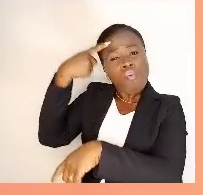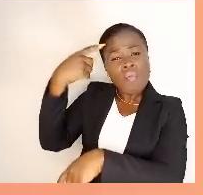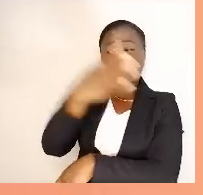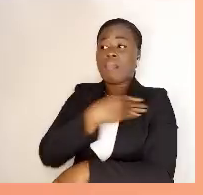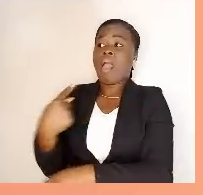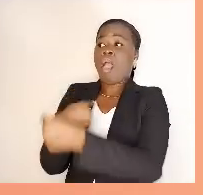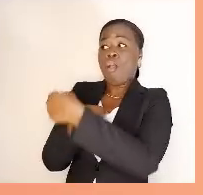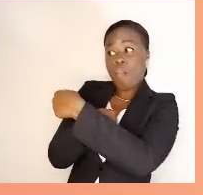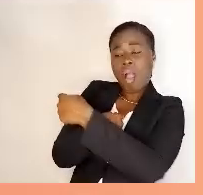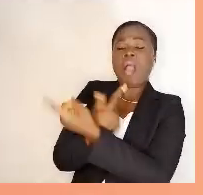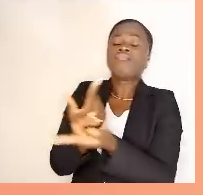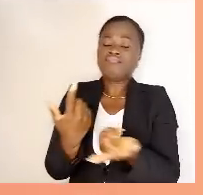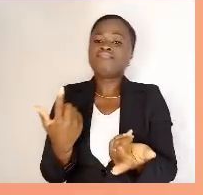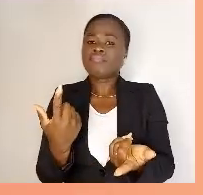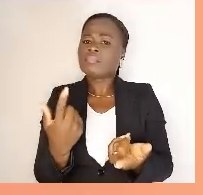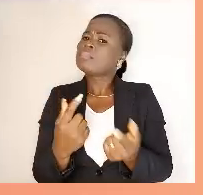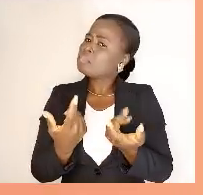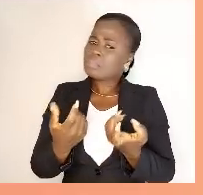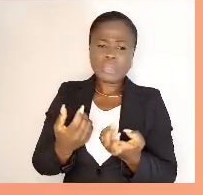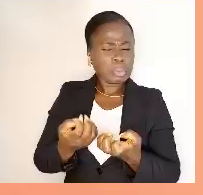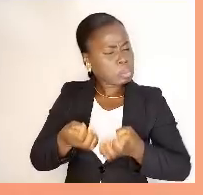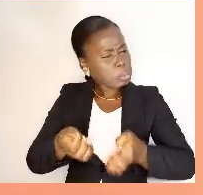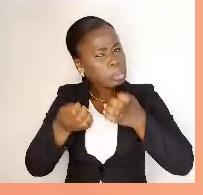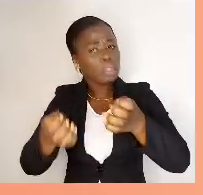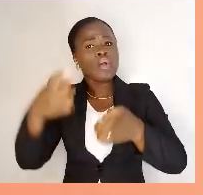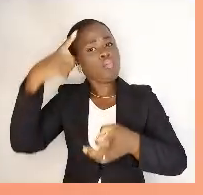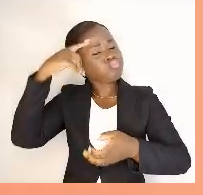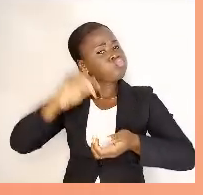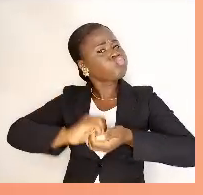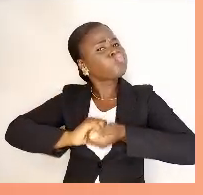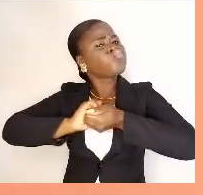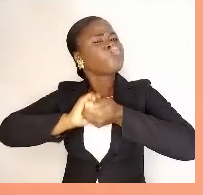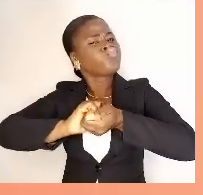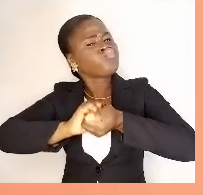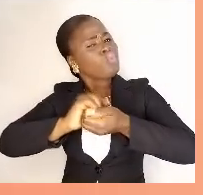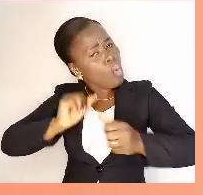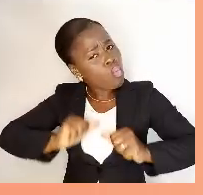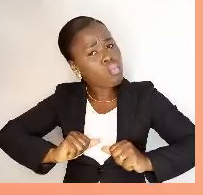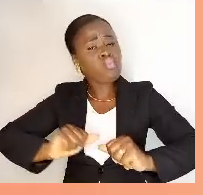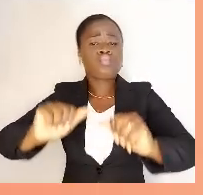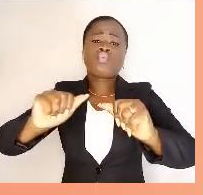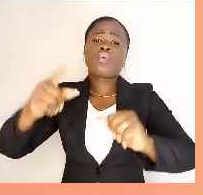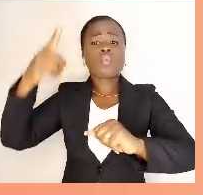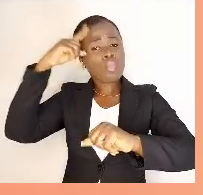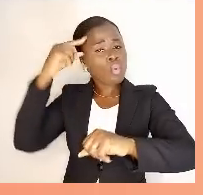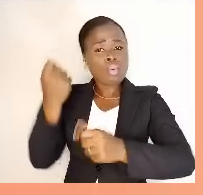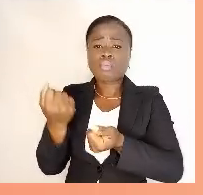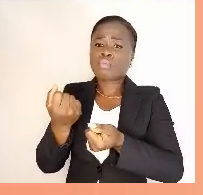gouvernement et moi n'avons ménagé aucun effort pour renforcer l'unité nationale,